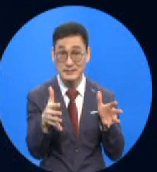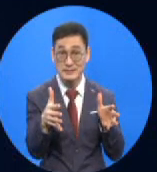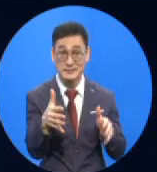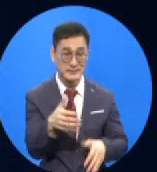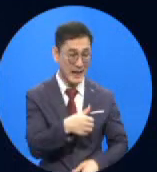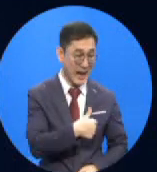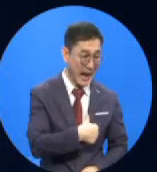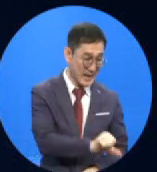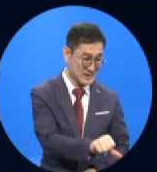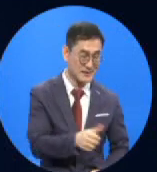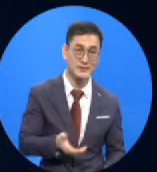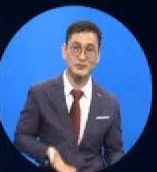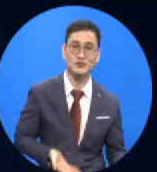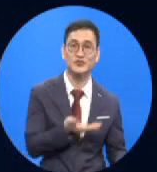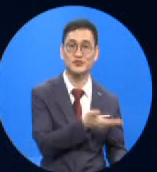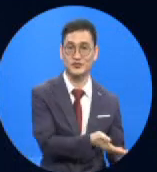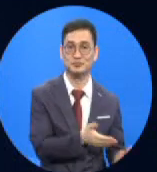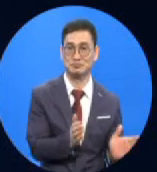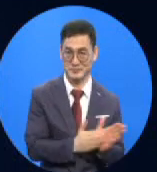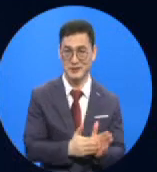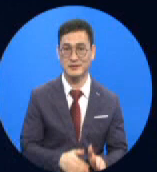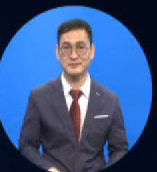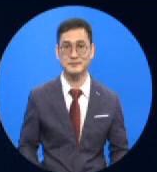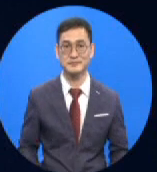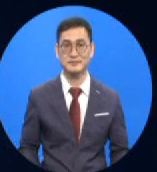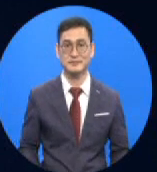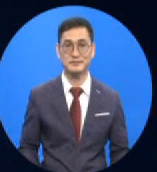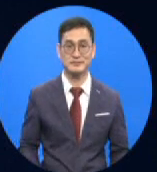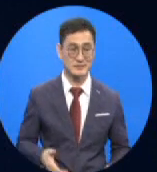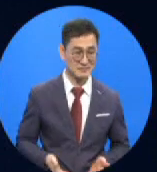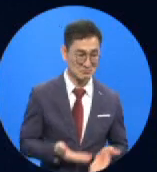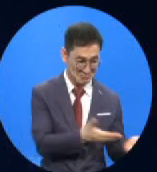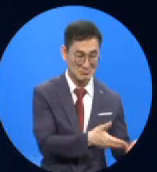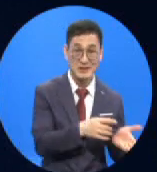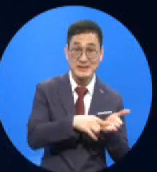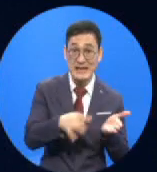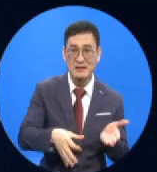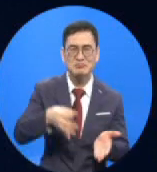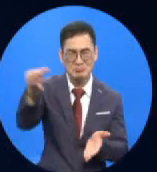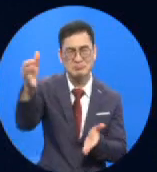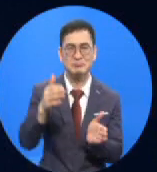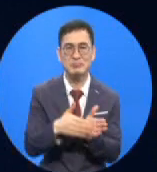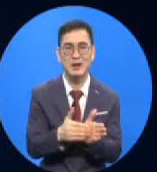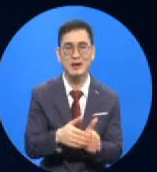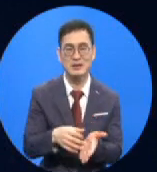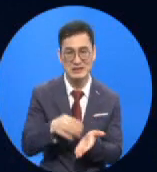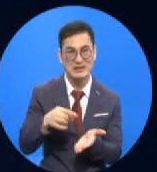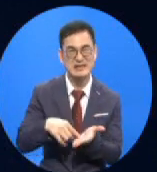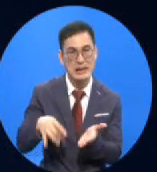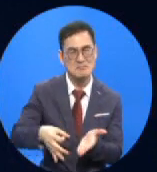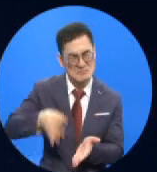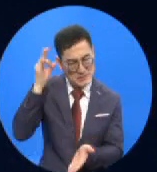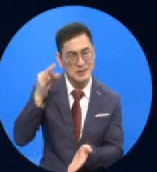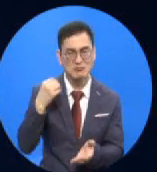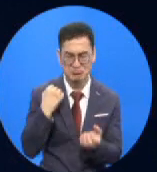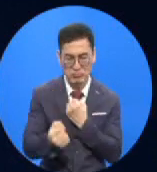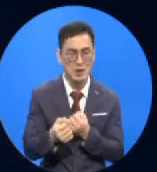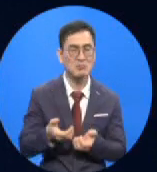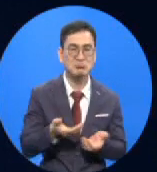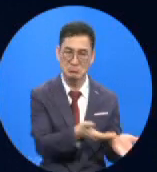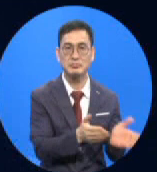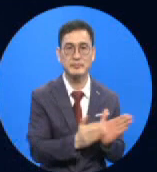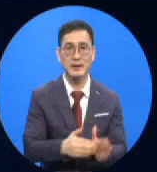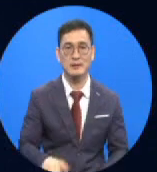중요한 것으로 확인된 겁니다 이 증여세 도 적지 않게 나왔는데 왜 이것을 저 팔지 않고 징 여 있을까